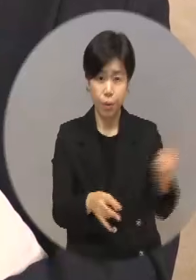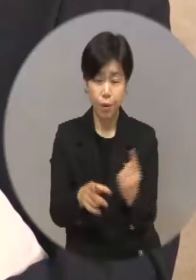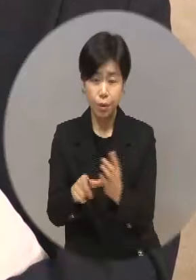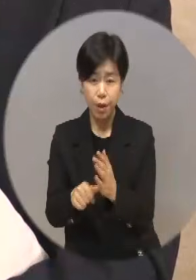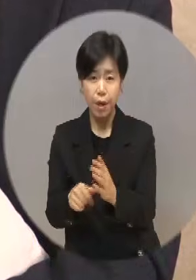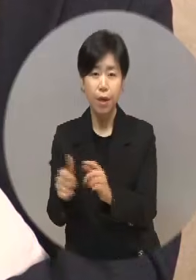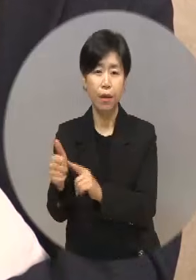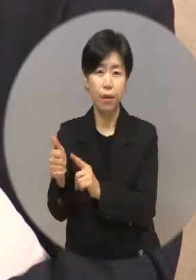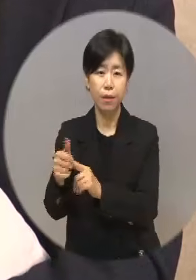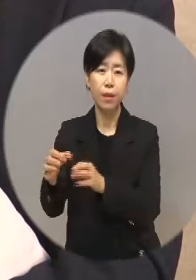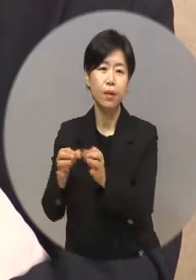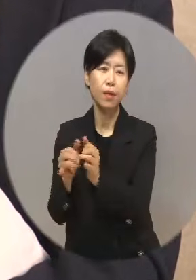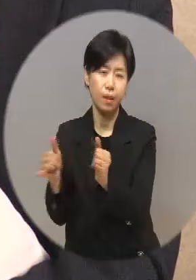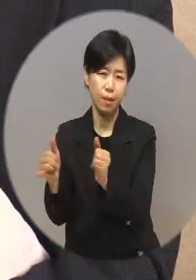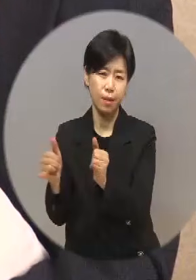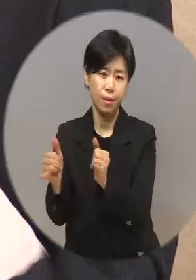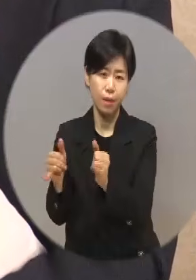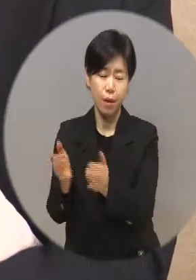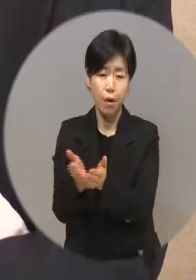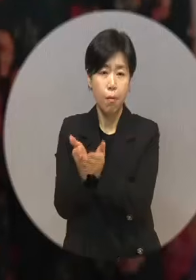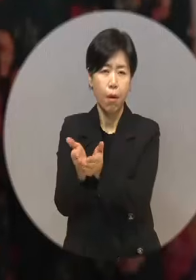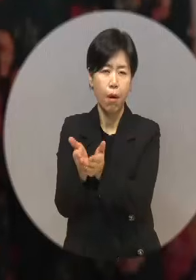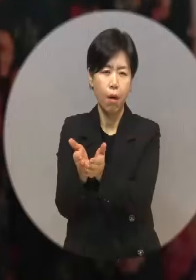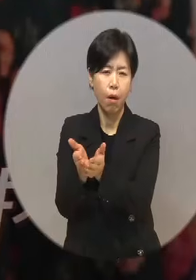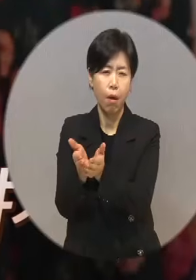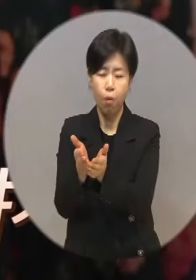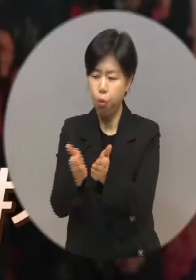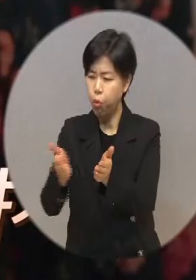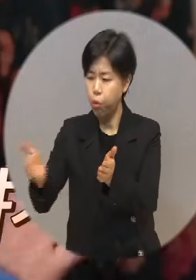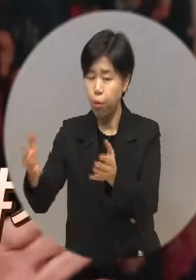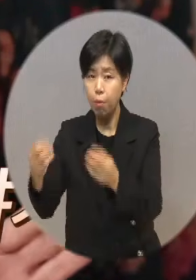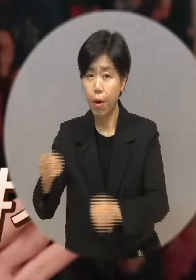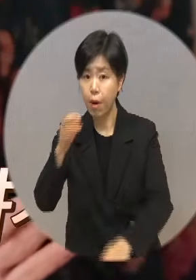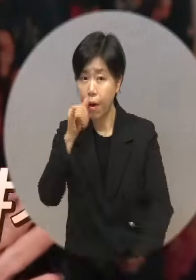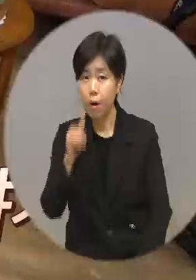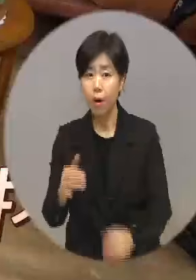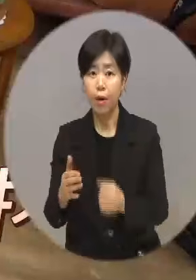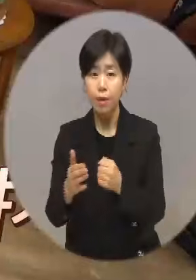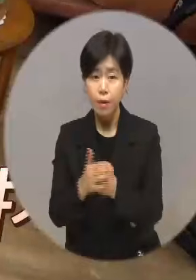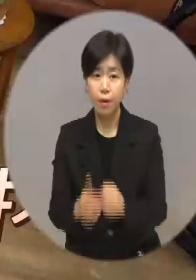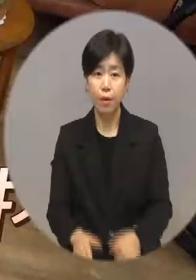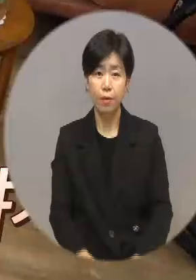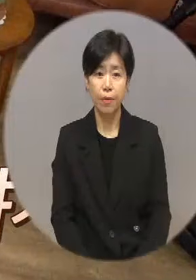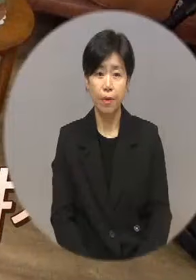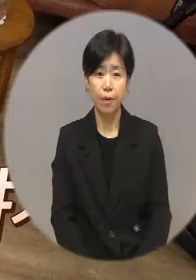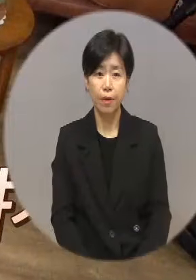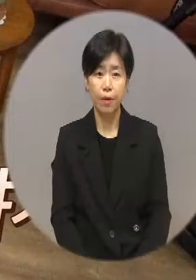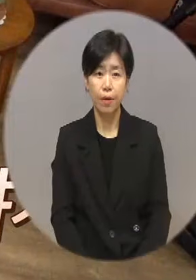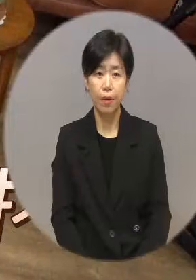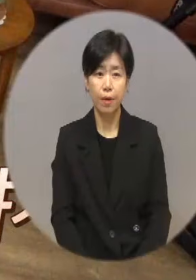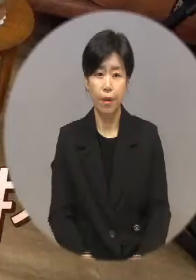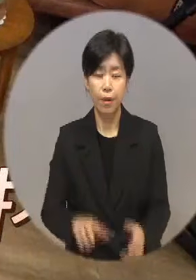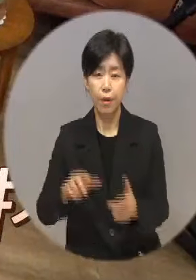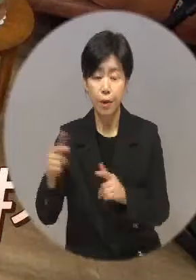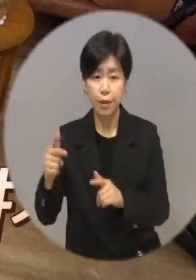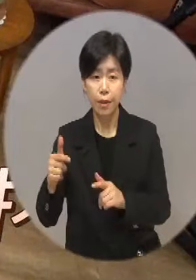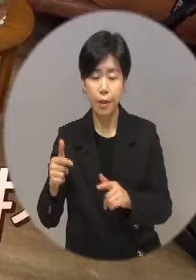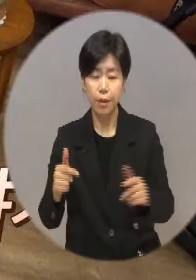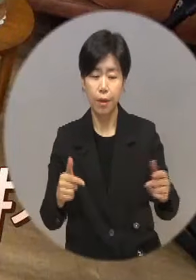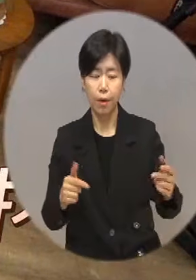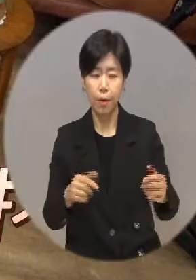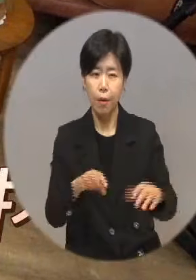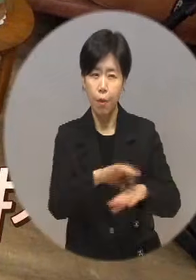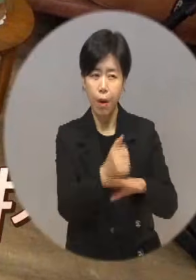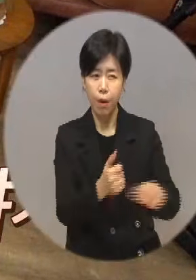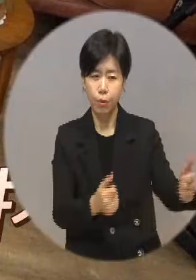아. 근데 거기에서 이제 배를 많이 갖고 있었는데 회군할 때 이제 빨리 하라고 붙은 거죠. 벌써 네. 그 대세를 파악하고 네, 파악하고 그러니까